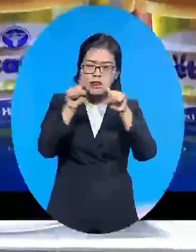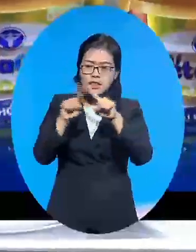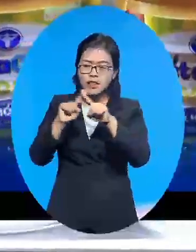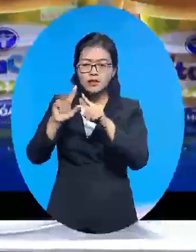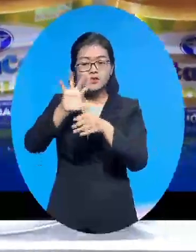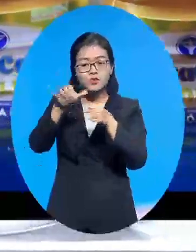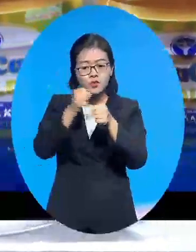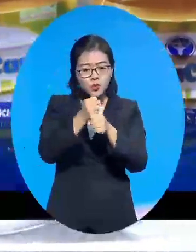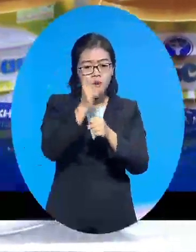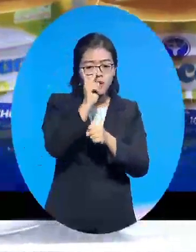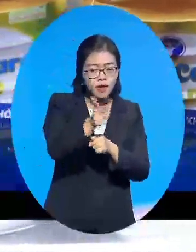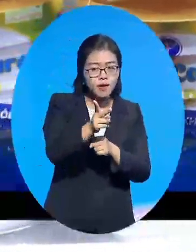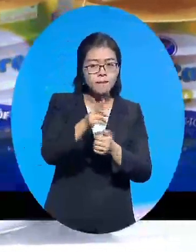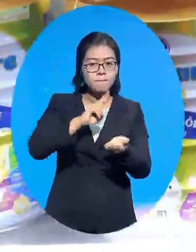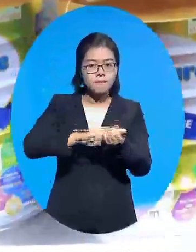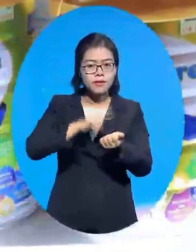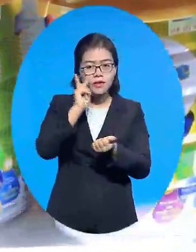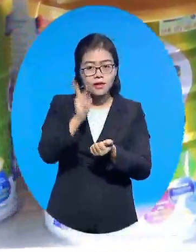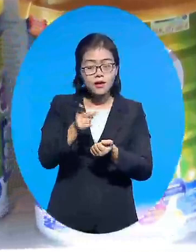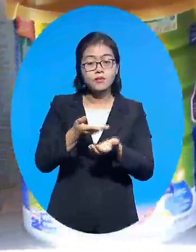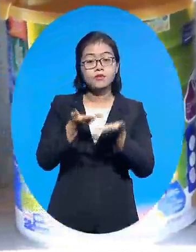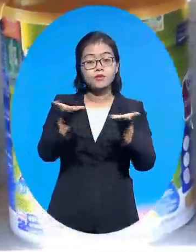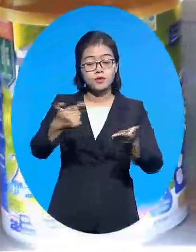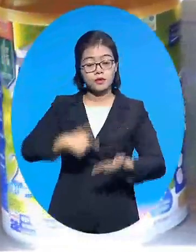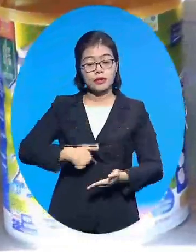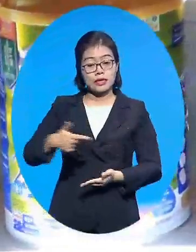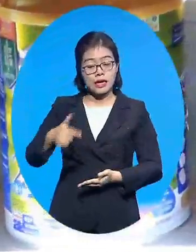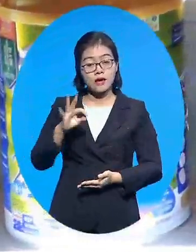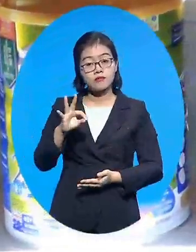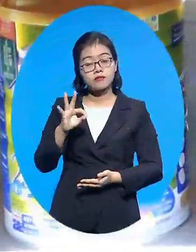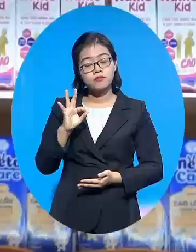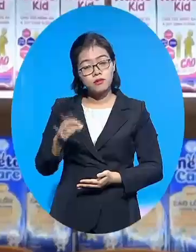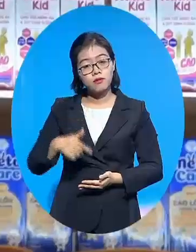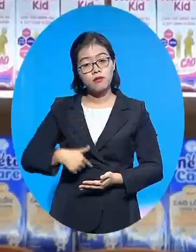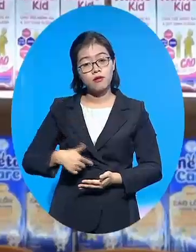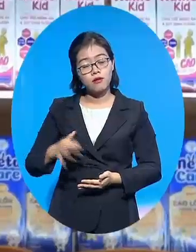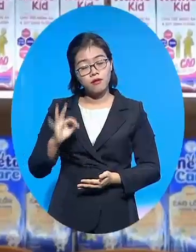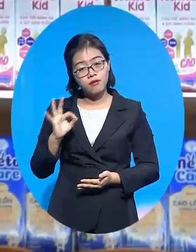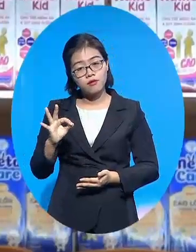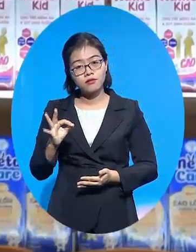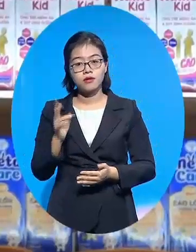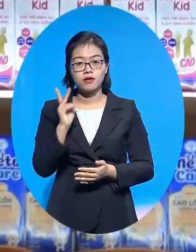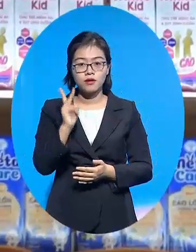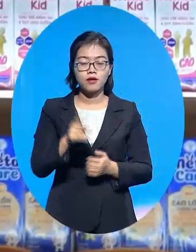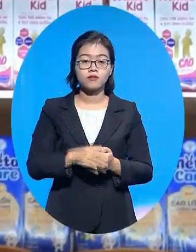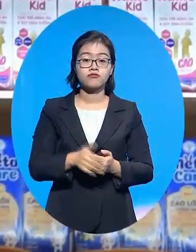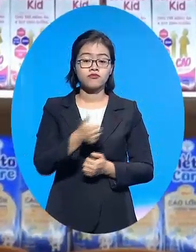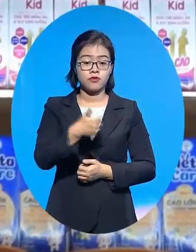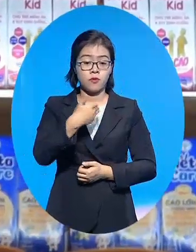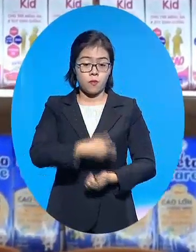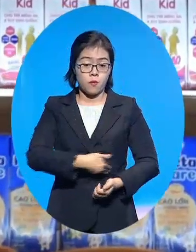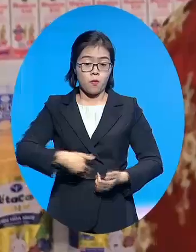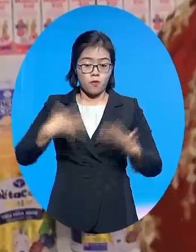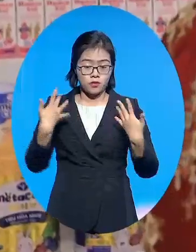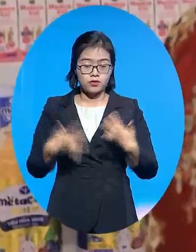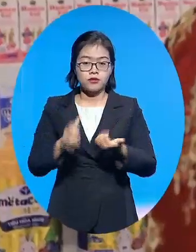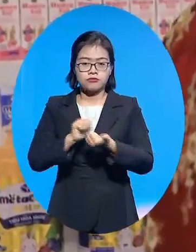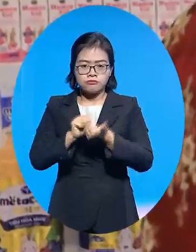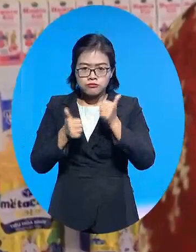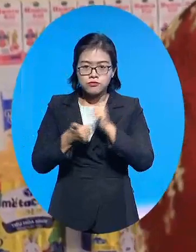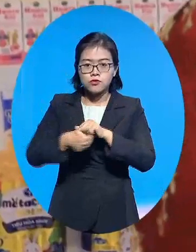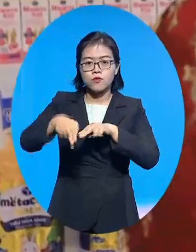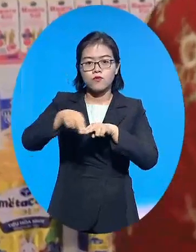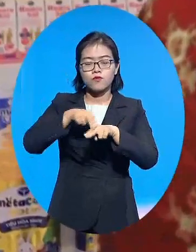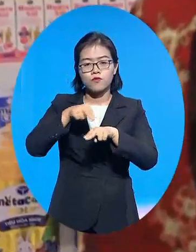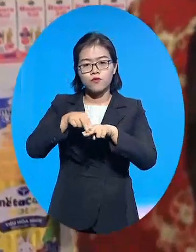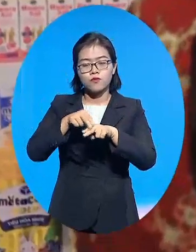sản phẩm dinh dưỡng đặc trị phục hồi sức khỏe cho bệnh nhân sự an thần tuyến giáp dạ dày người cần phục hồi sau phẫu thuật trong đó nhiều sản phẩm dinh dưỡng đặc trị